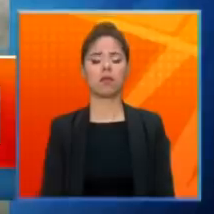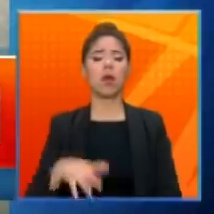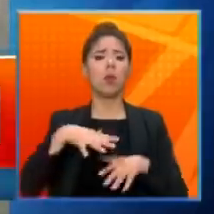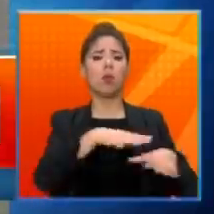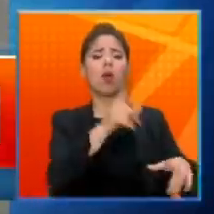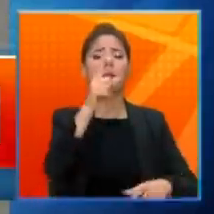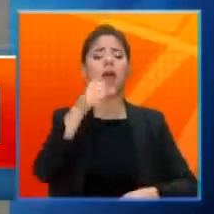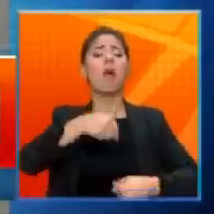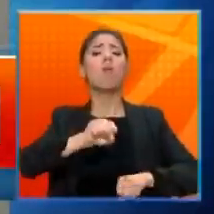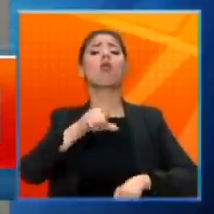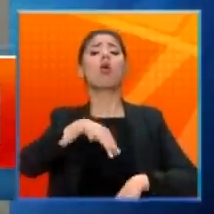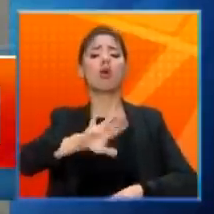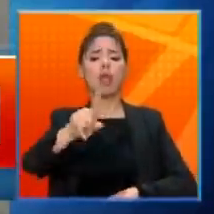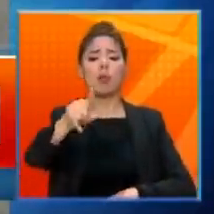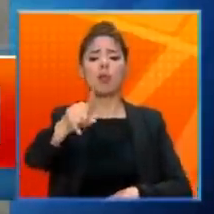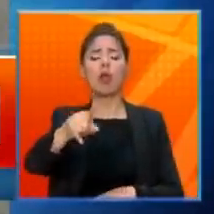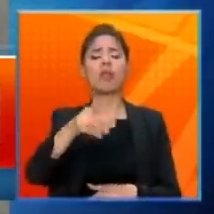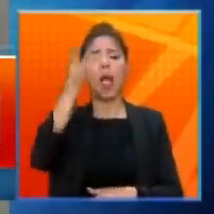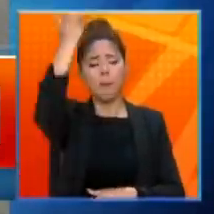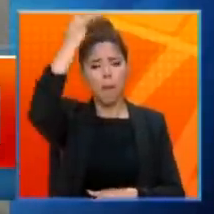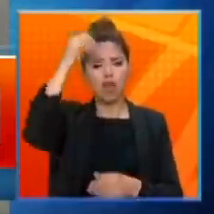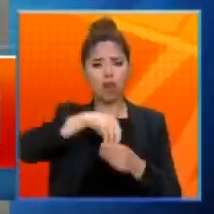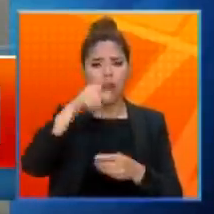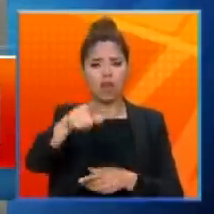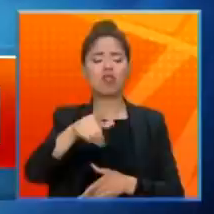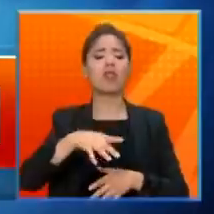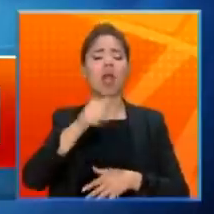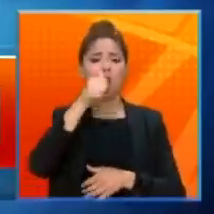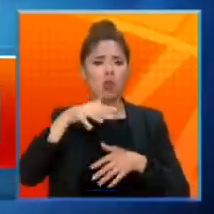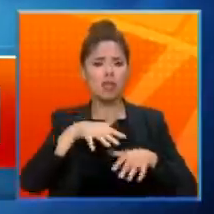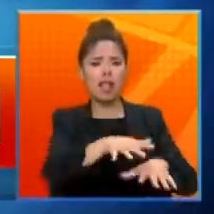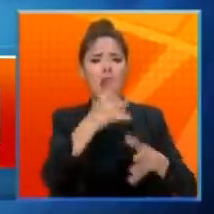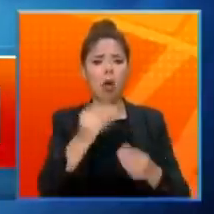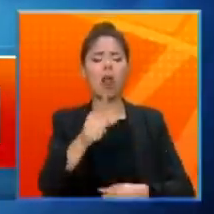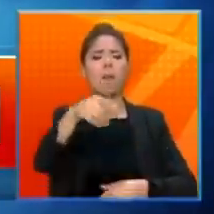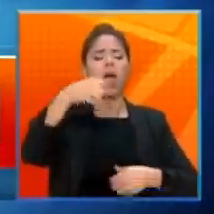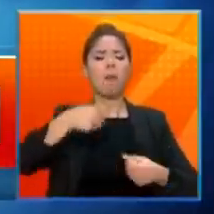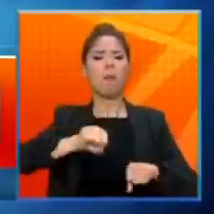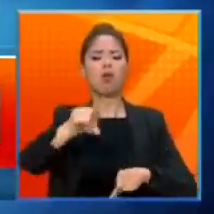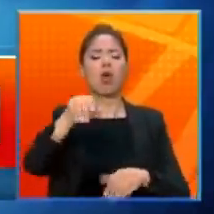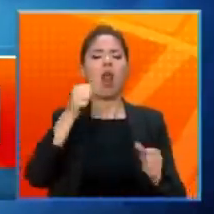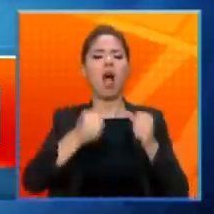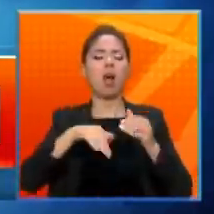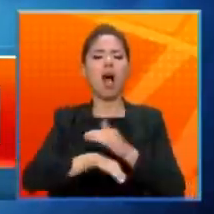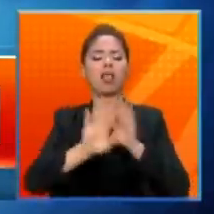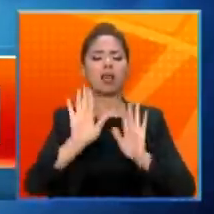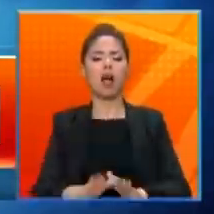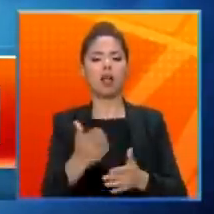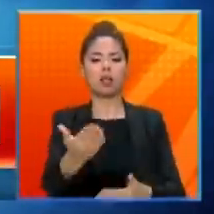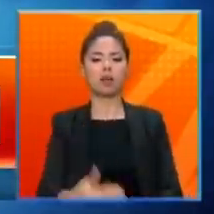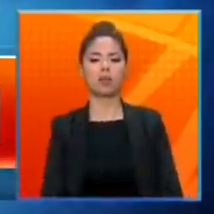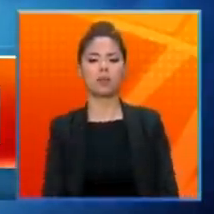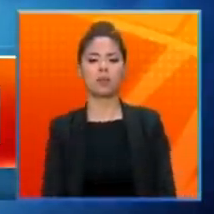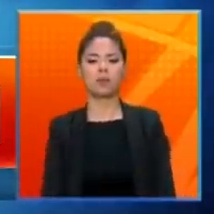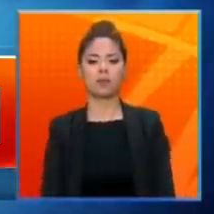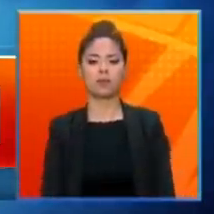Sürüklenen tek motosiklet o değildi. Burası da Bağcılar. Sele kapılan bir motosiklet aracın altına girdi. Ya bırak kalsın, yapacak bir şey yok ya.